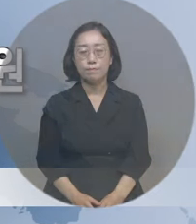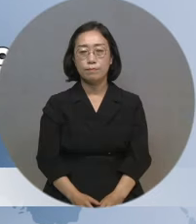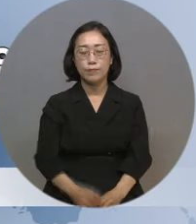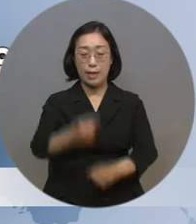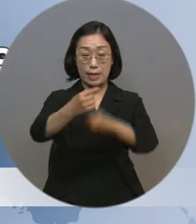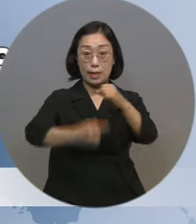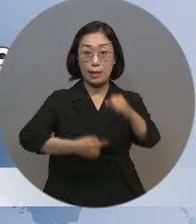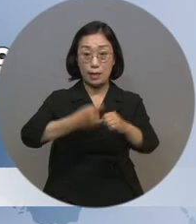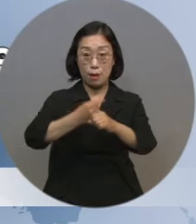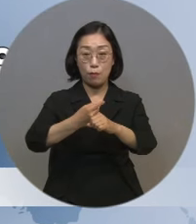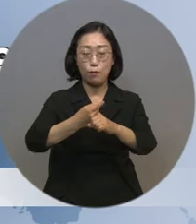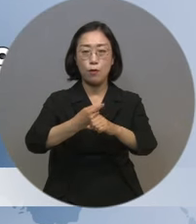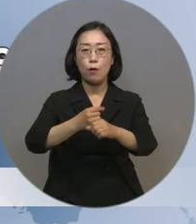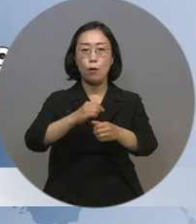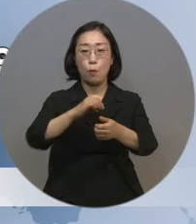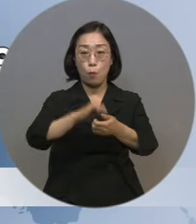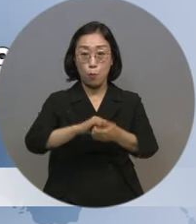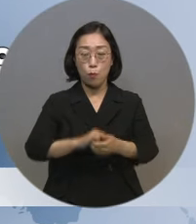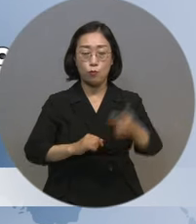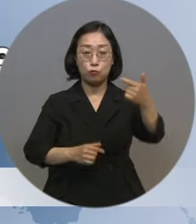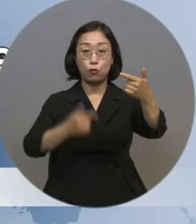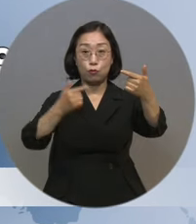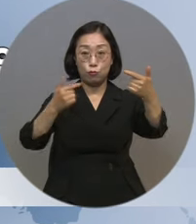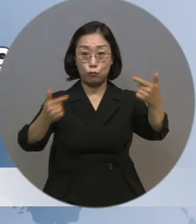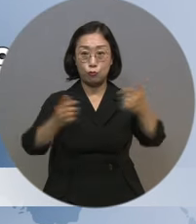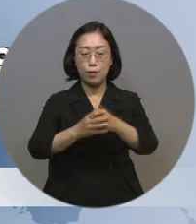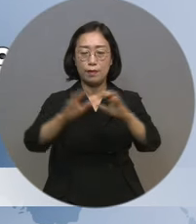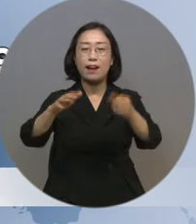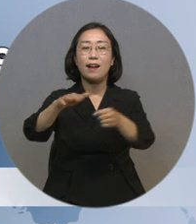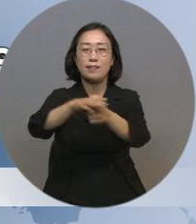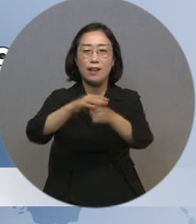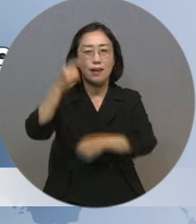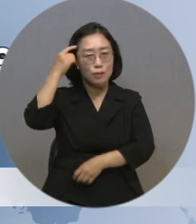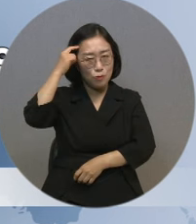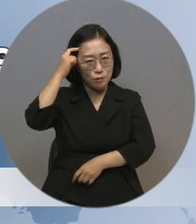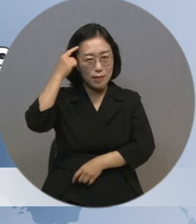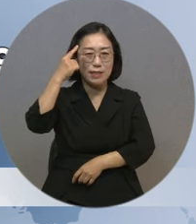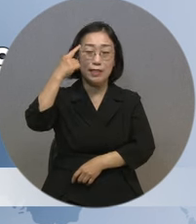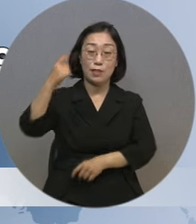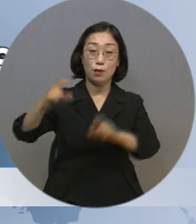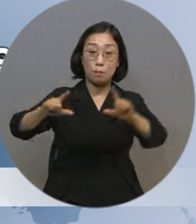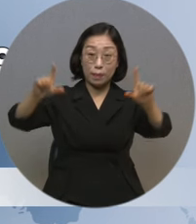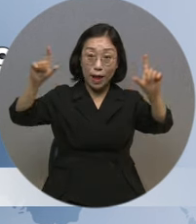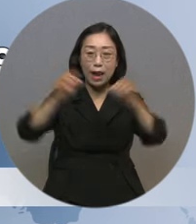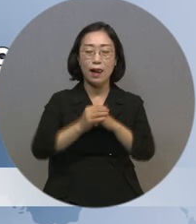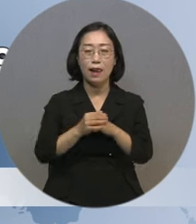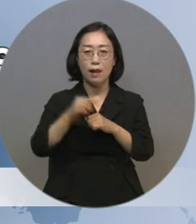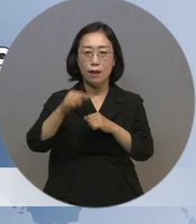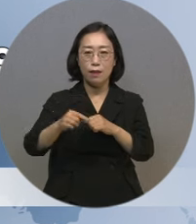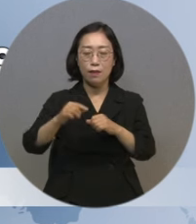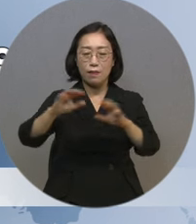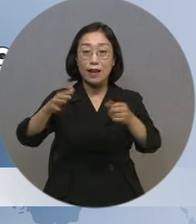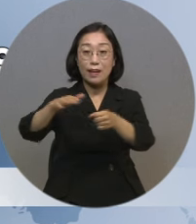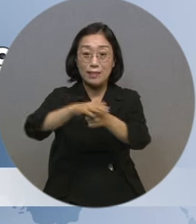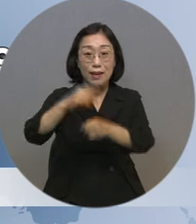매년 6월 6일은 숭고한 호국정신을 추모하는 현충일입니다. 호국 보훈의 뜻을